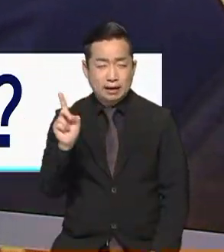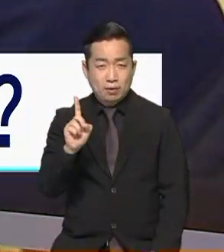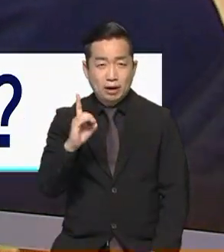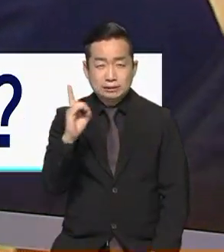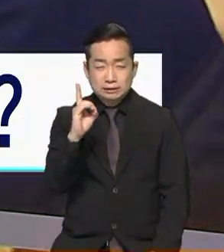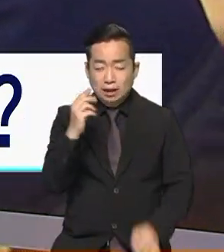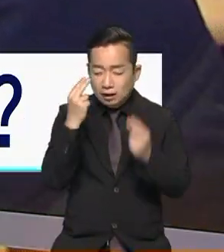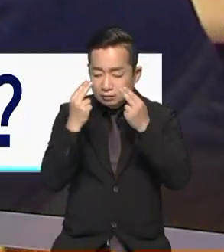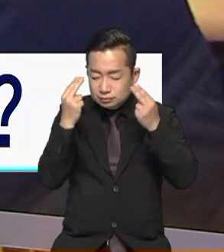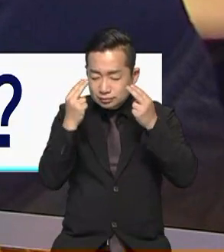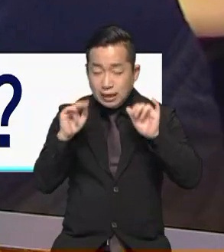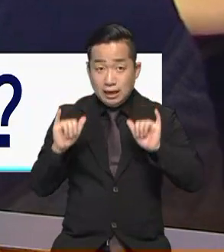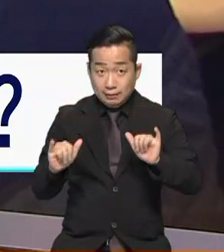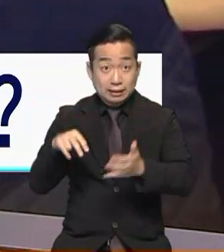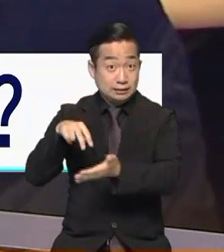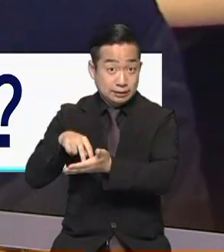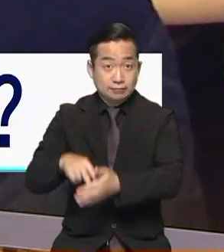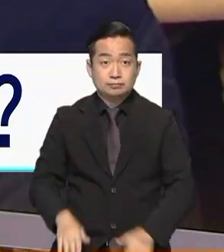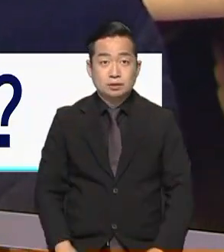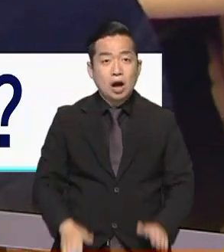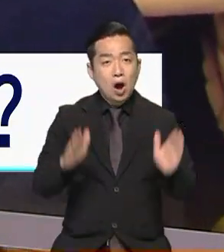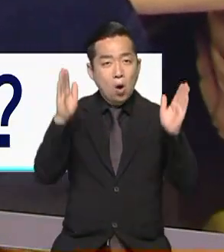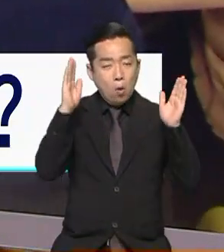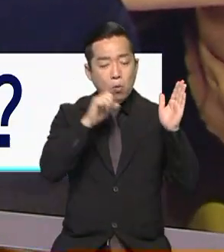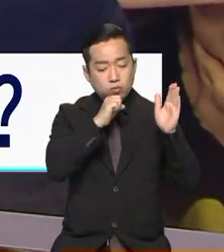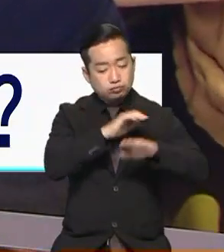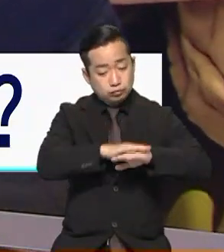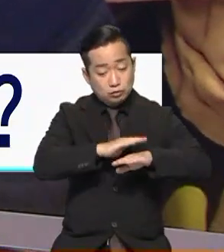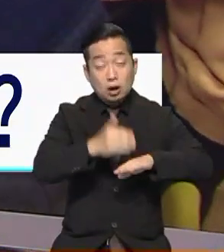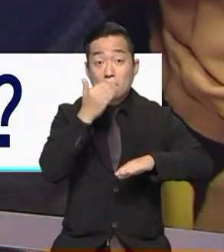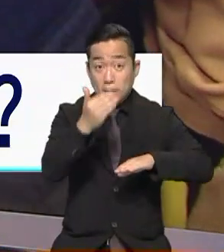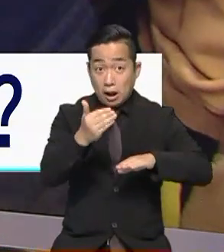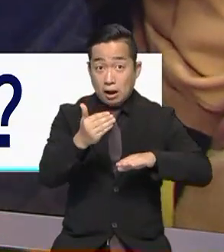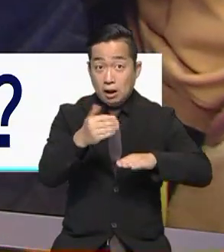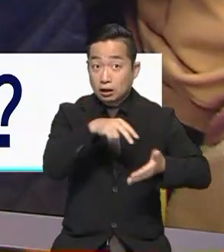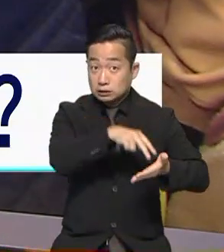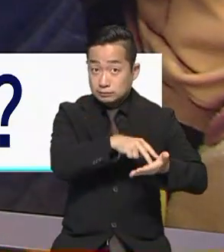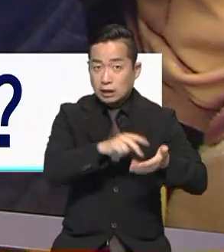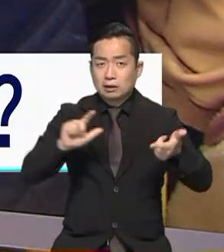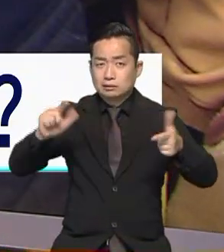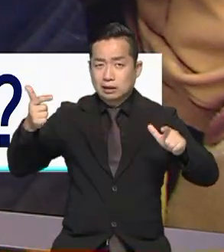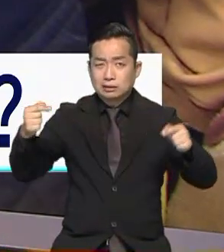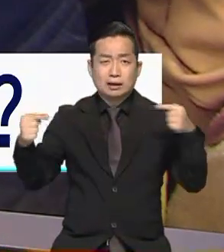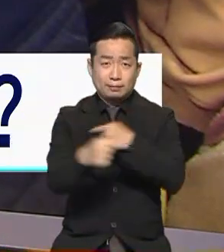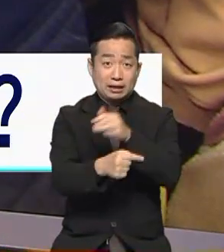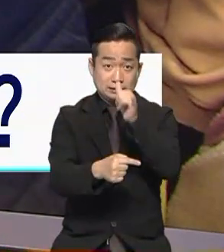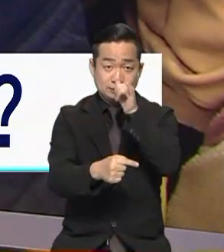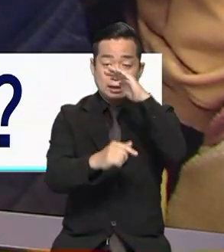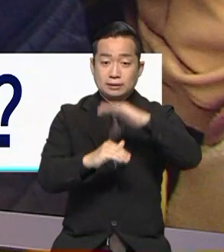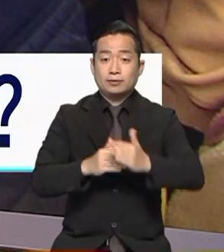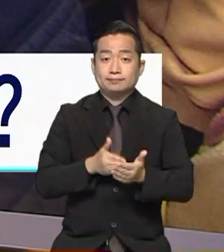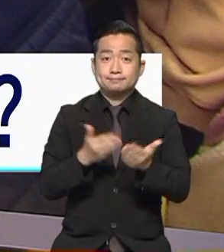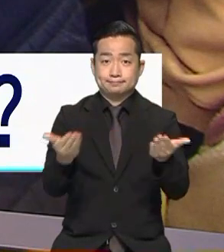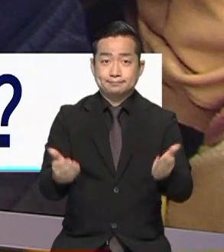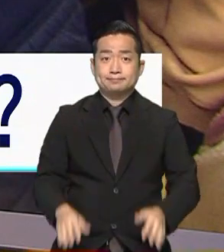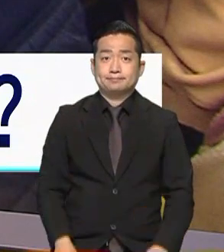디지털에 의존하게 될 거란 입장과 학업 성취도를 높여줄 수 있다는 주장이 엇갈리고 있습니다. 신용식